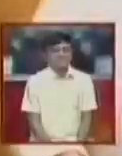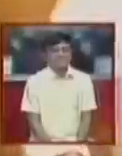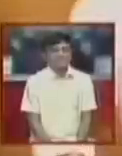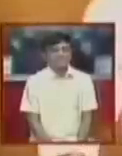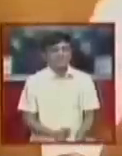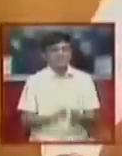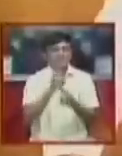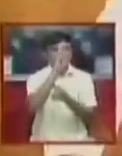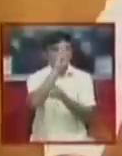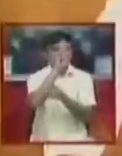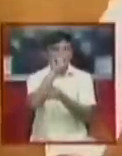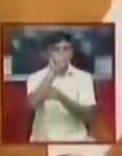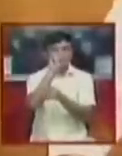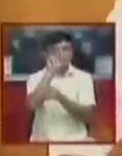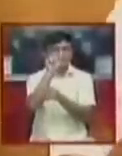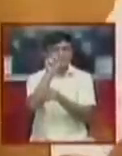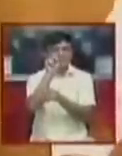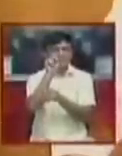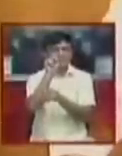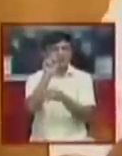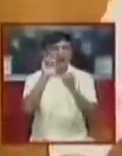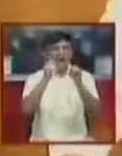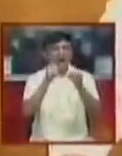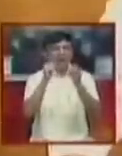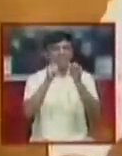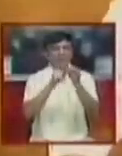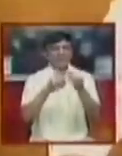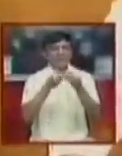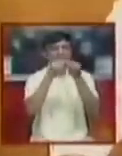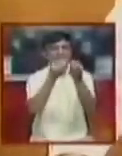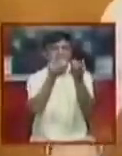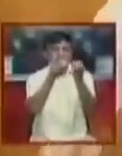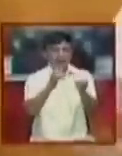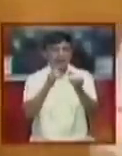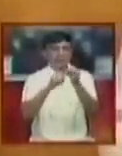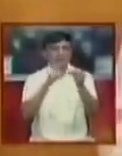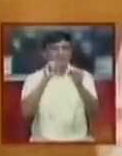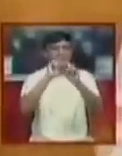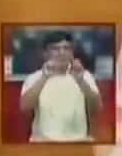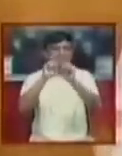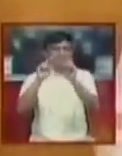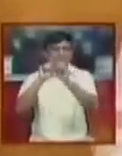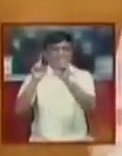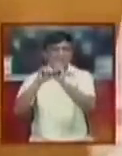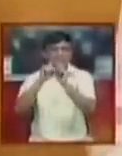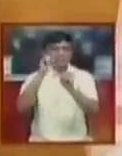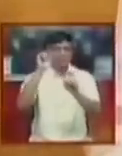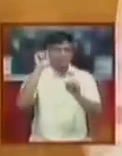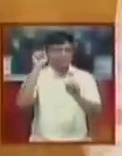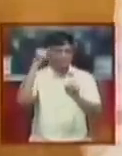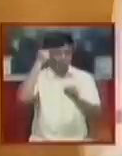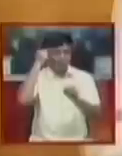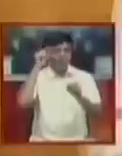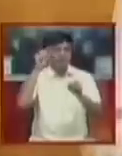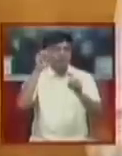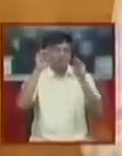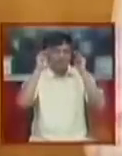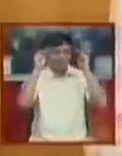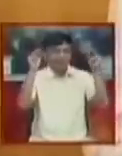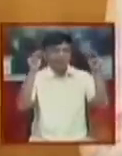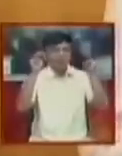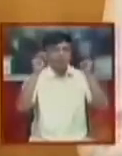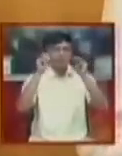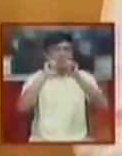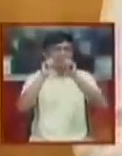Sa butuan pa lang ito, paano pa kung magpapakita ng ganitong political will ang lahat ng mga LGU? Ang mga